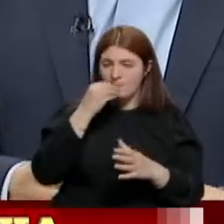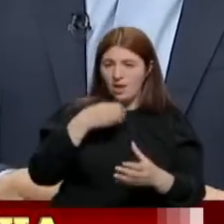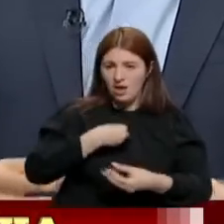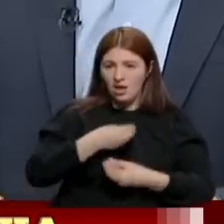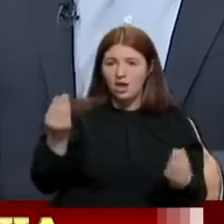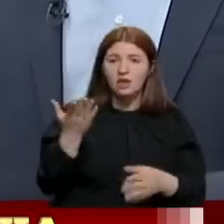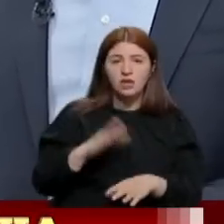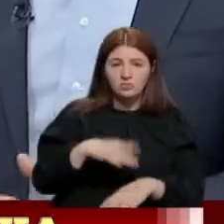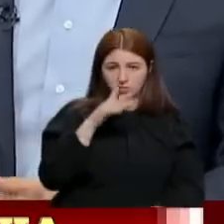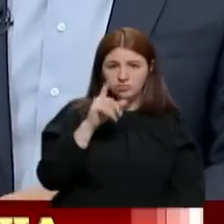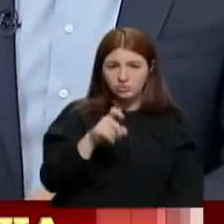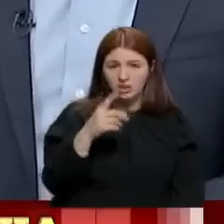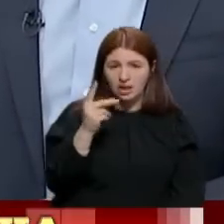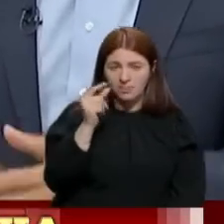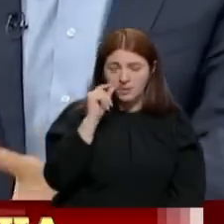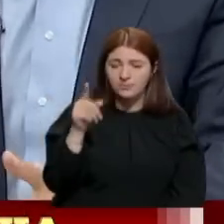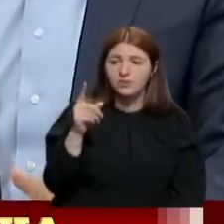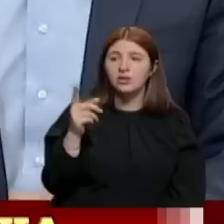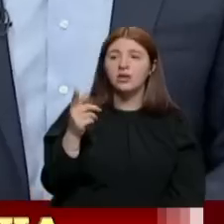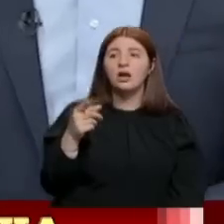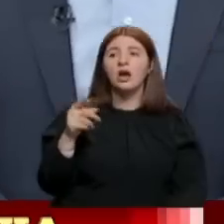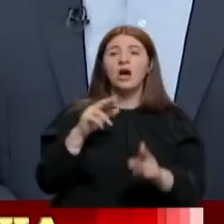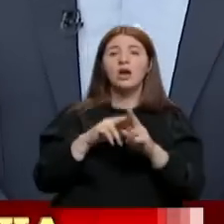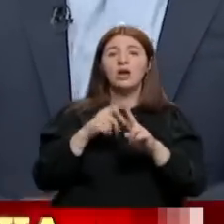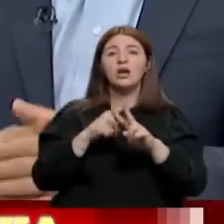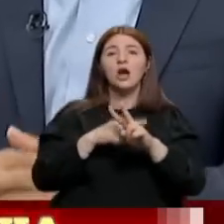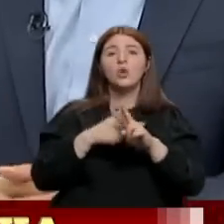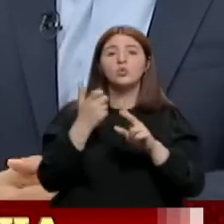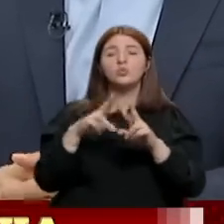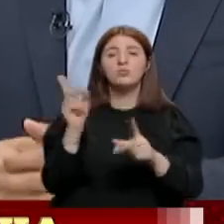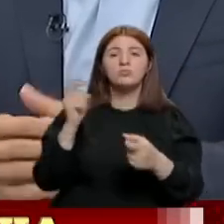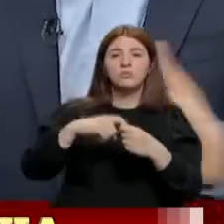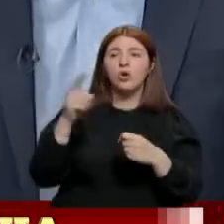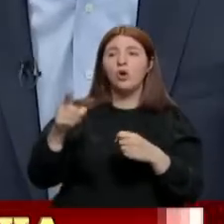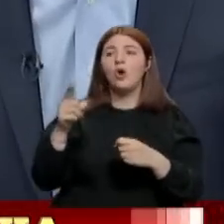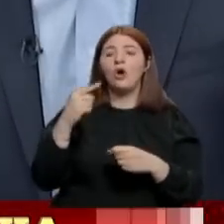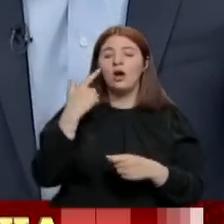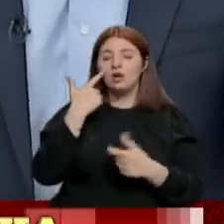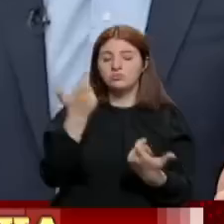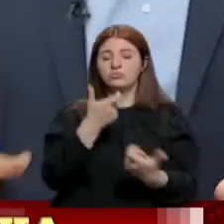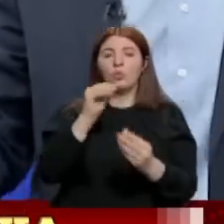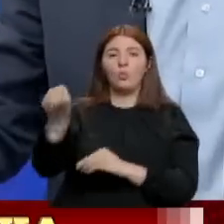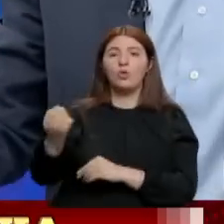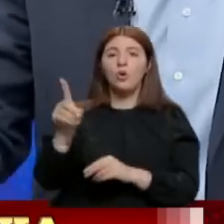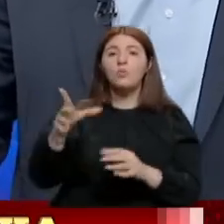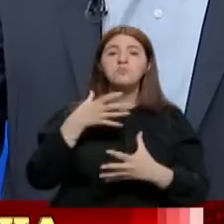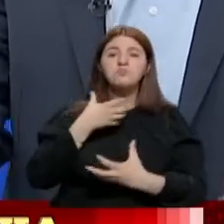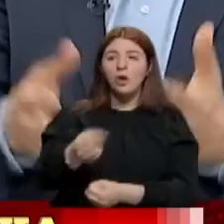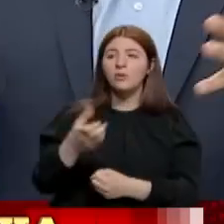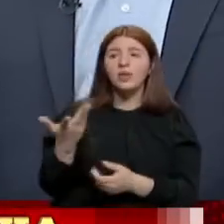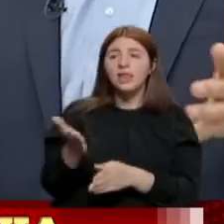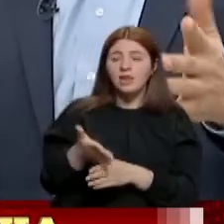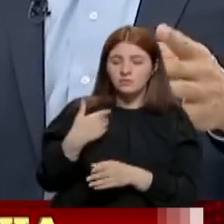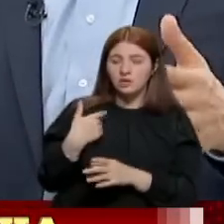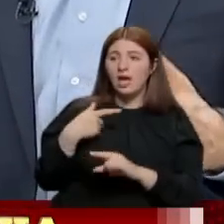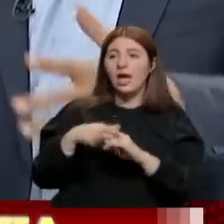yiyor. Ne yaptılar biliyor musunuz İlker Bey? Kayyum atadılar oraya. O dayanışmayı boğdular. Yani niye bunu yapıyorsunuz? Biz de orada